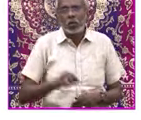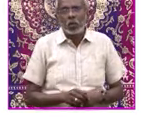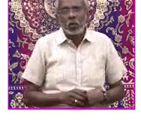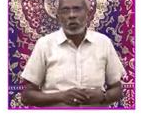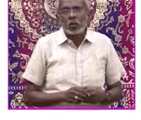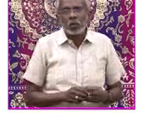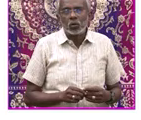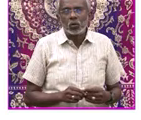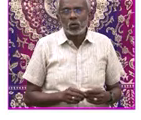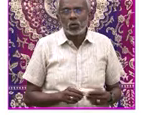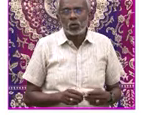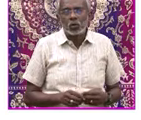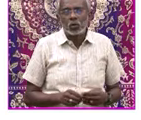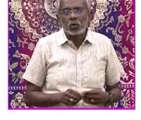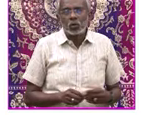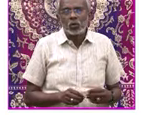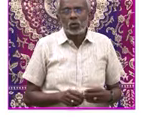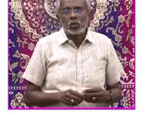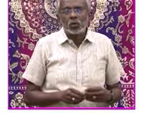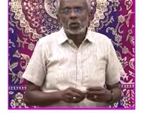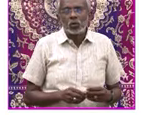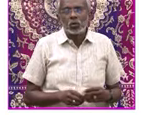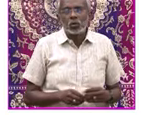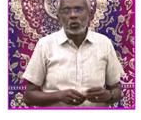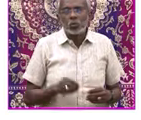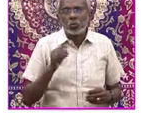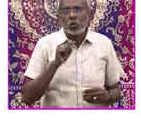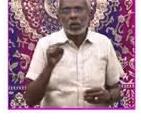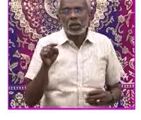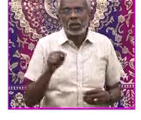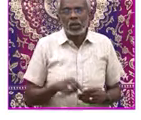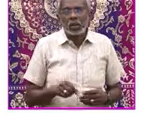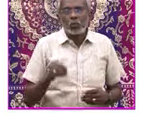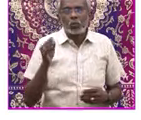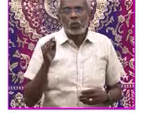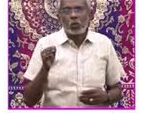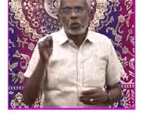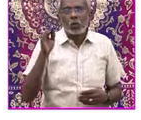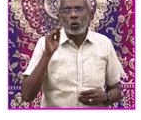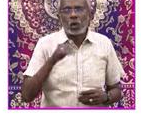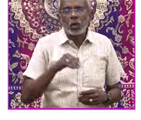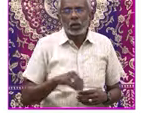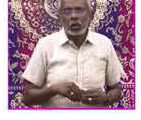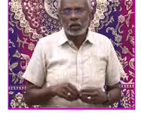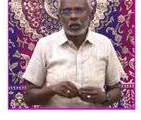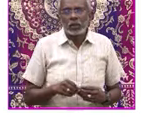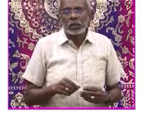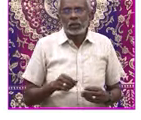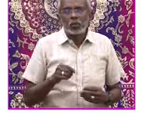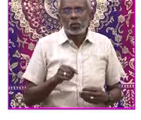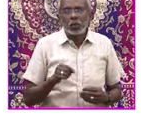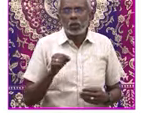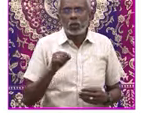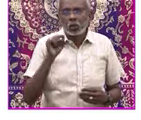ரெண்டு வார்த்தையை சேர்த்து எழுதுனா என்ன விடை வரும்? போன்றன, போன்றன, போல்